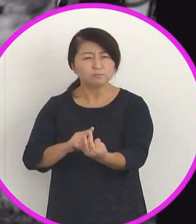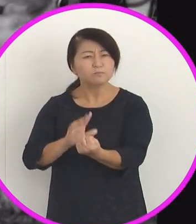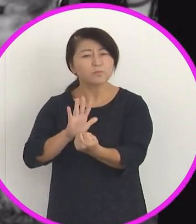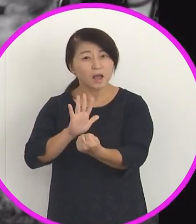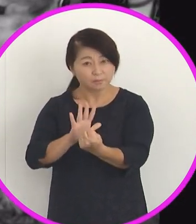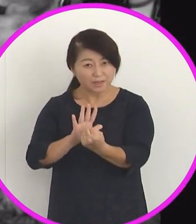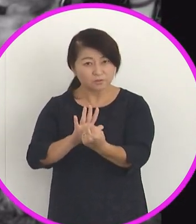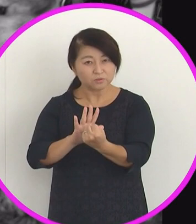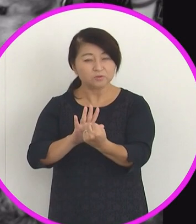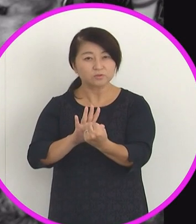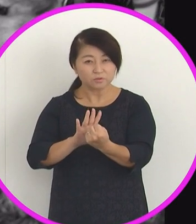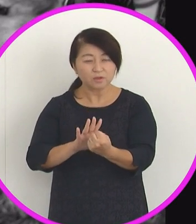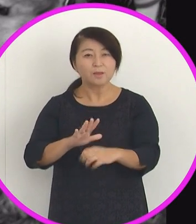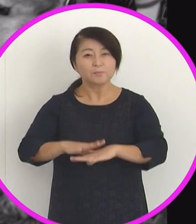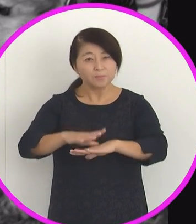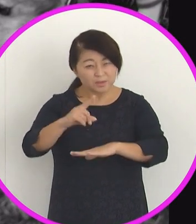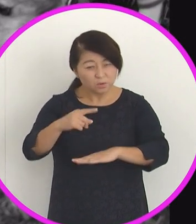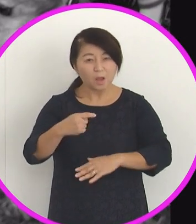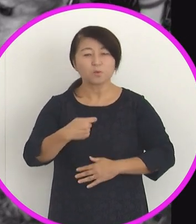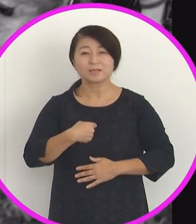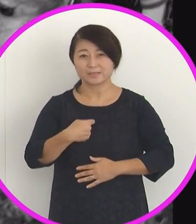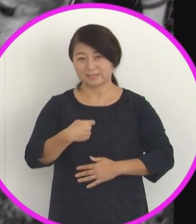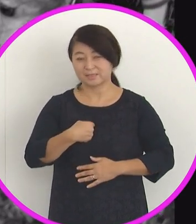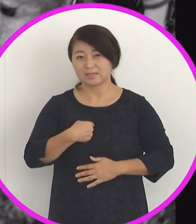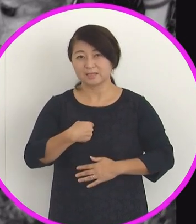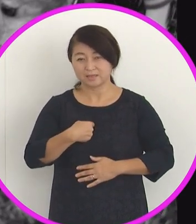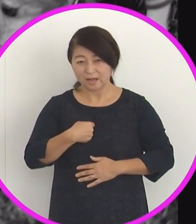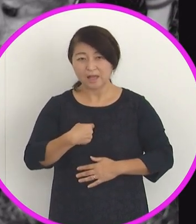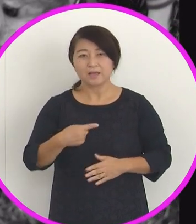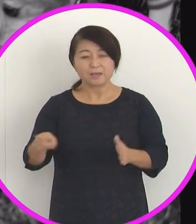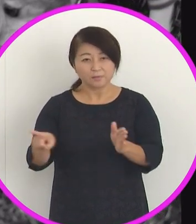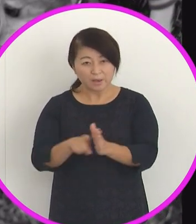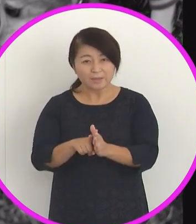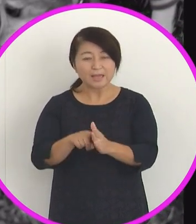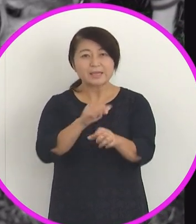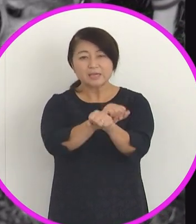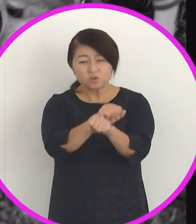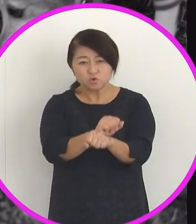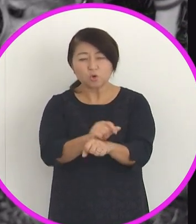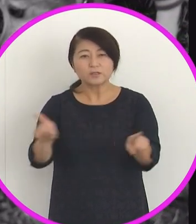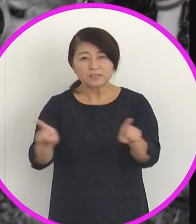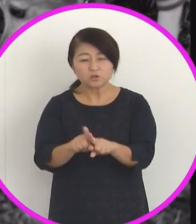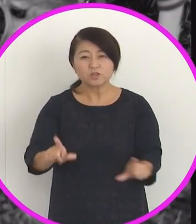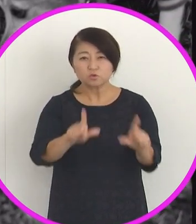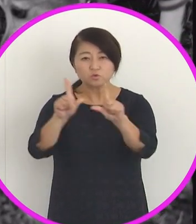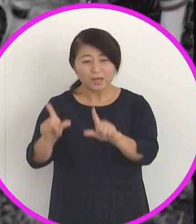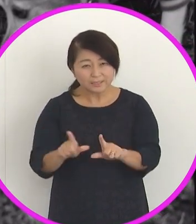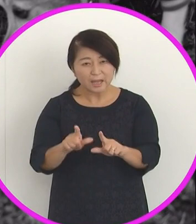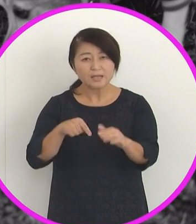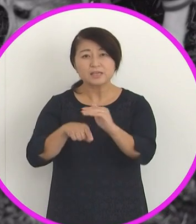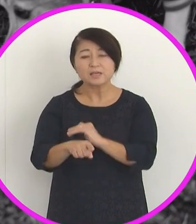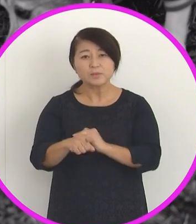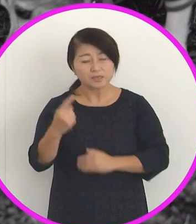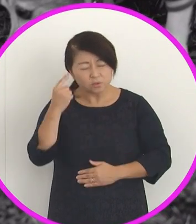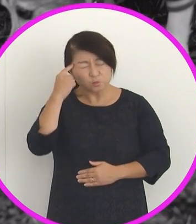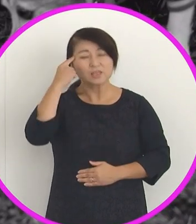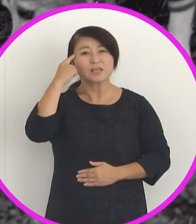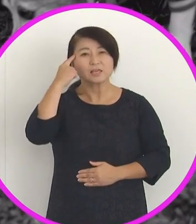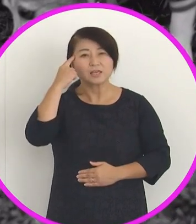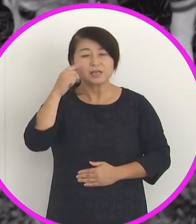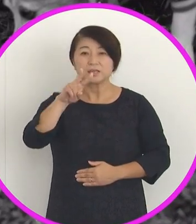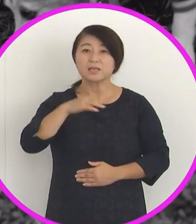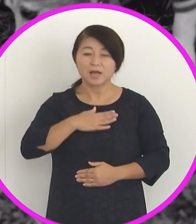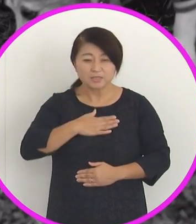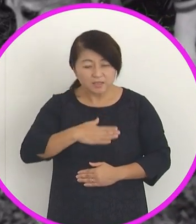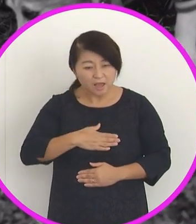私も含め愛犬家自身が今まで共に寄り添ってきた犬と暮らした意味に気づき、より深い洞察を持ってこれからも歩ん